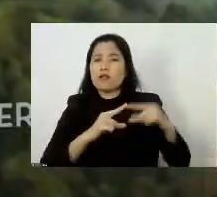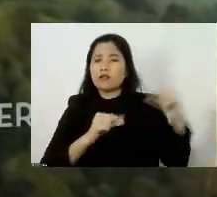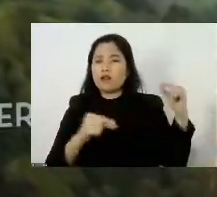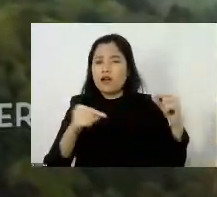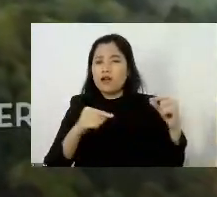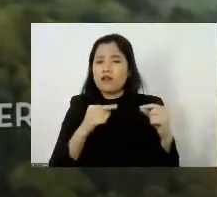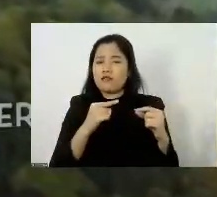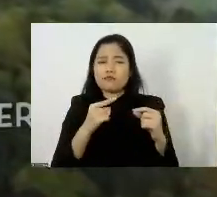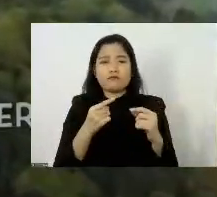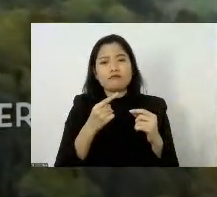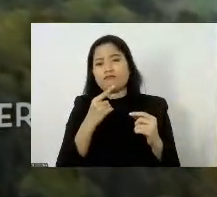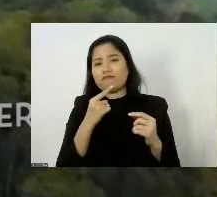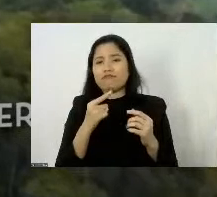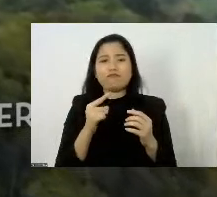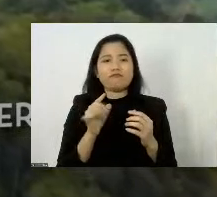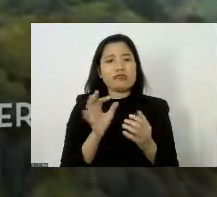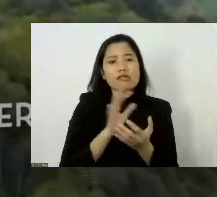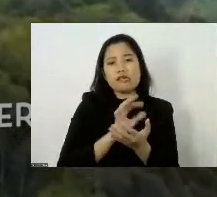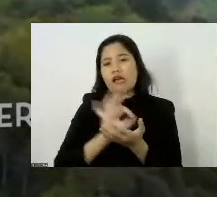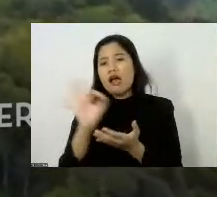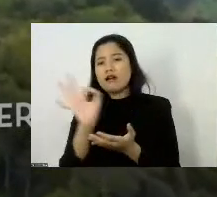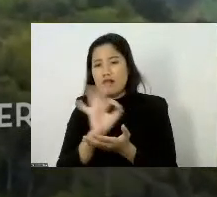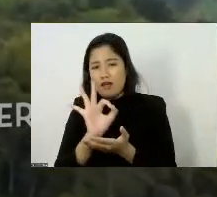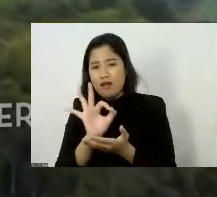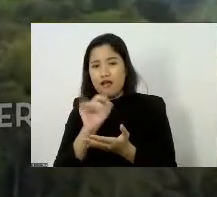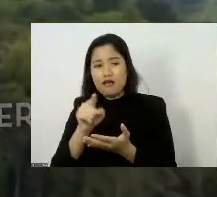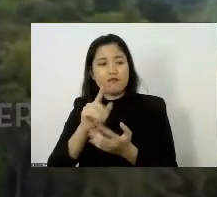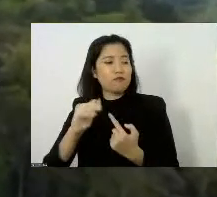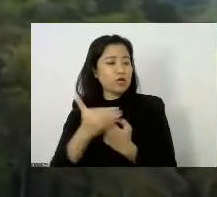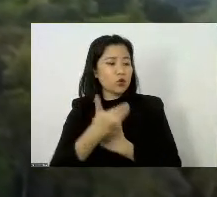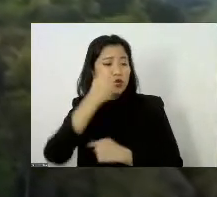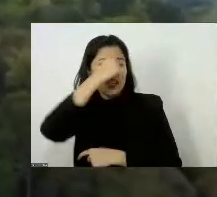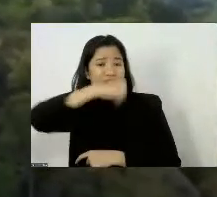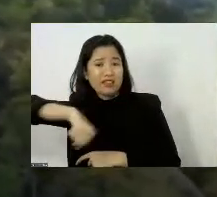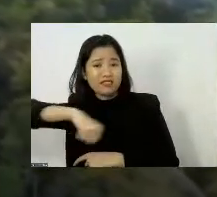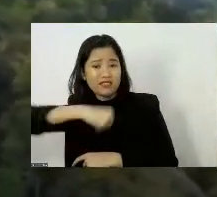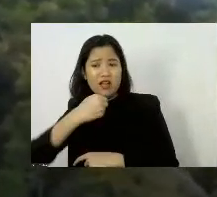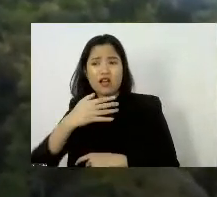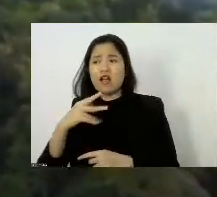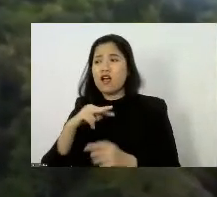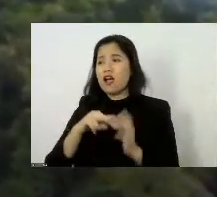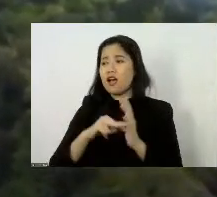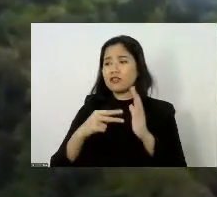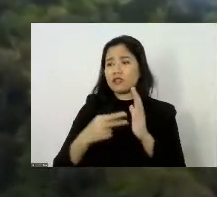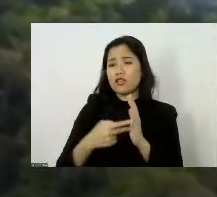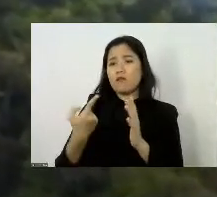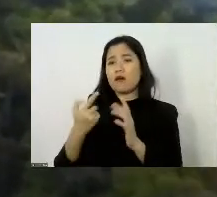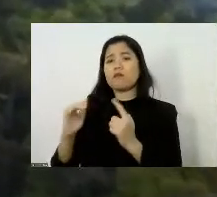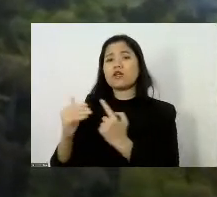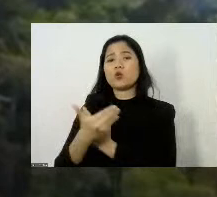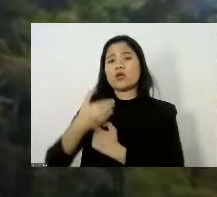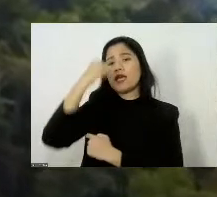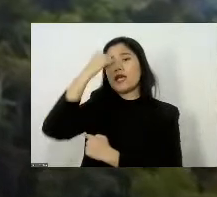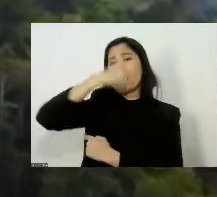melindungi spesies gajah tidak hanya akan menolong dan melestarikan mamalia kharismatik ini akan